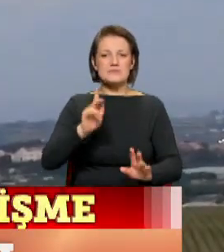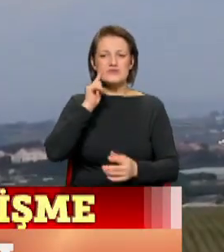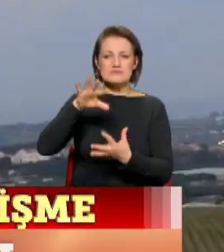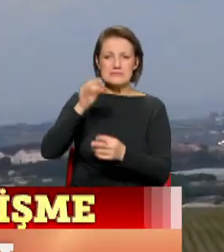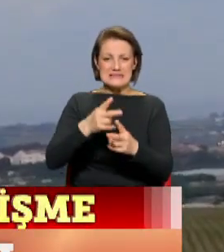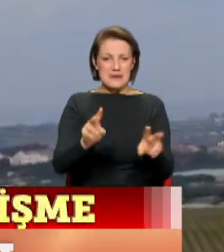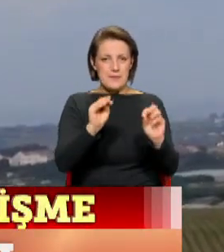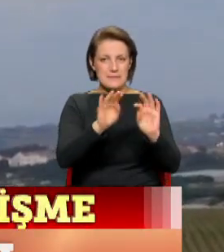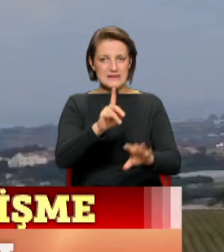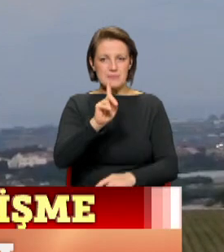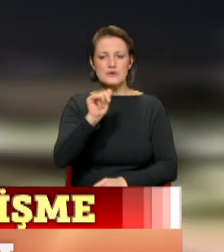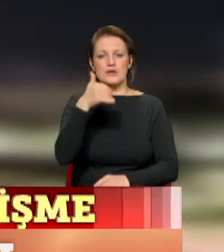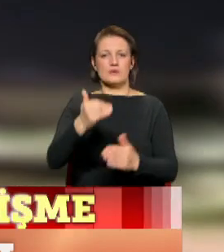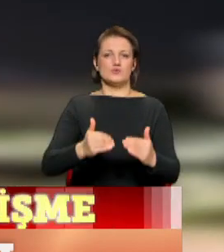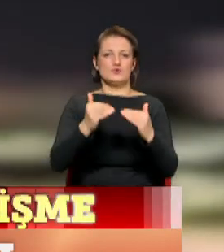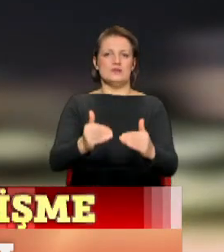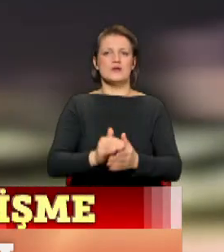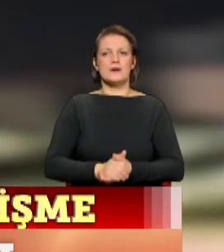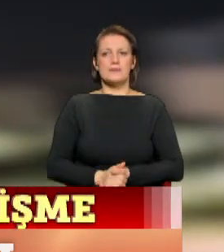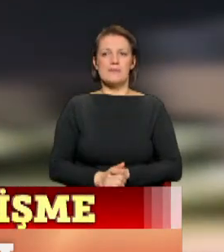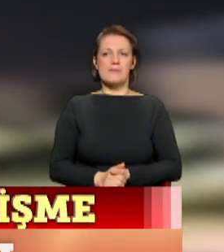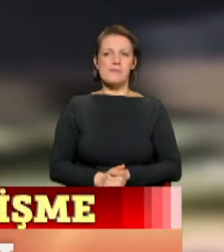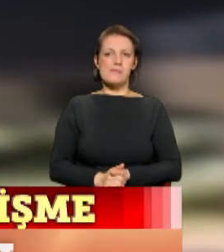gün daha ateşkes ilan edilecek.